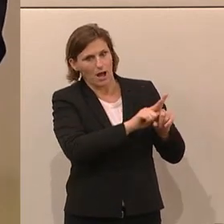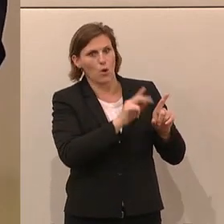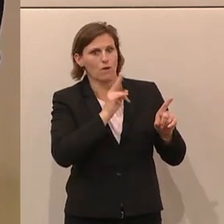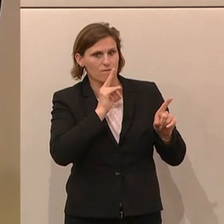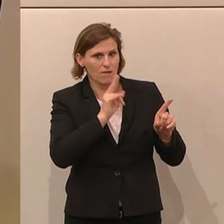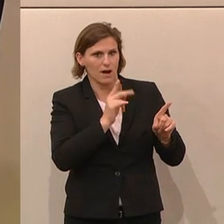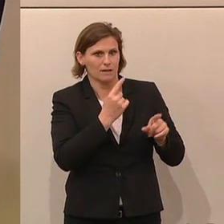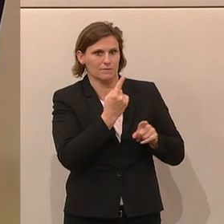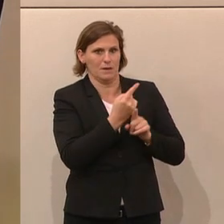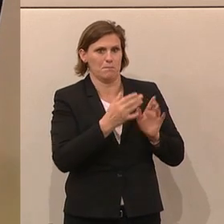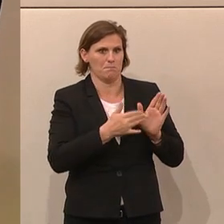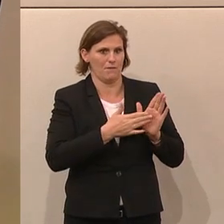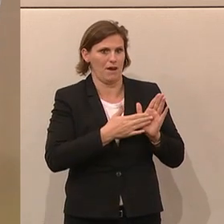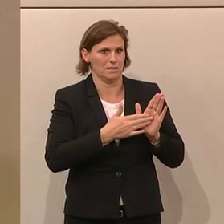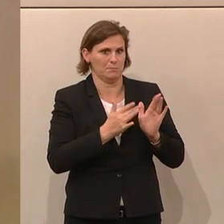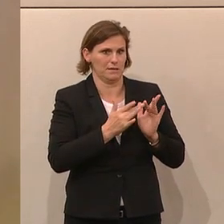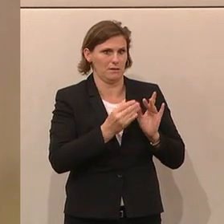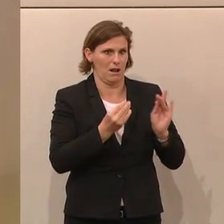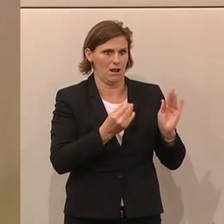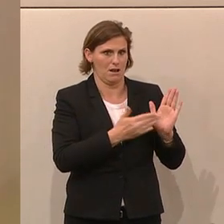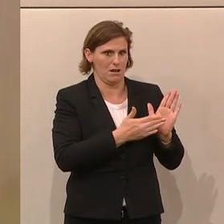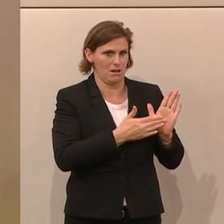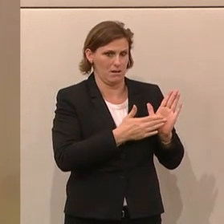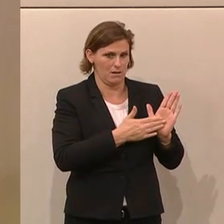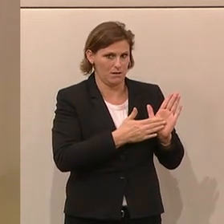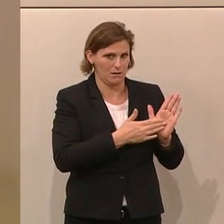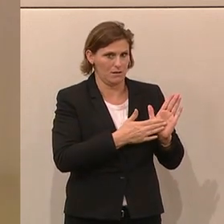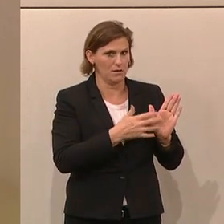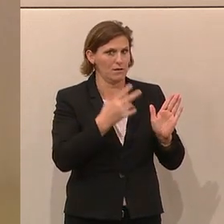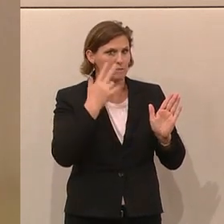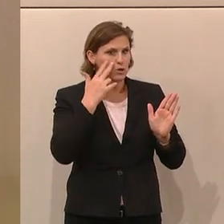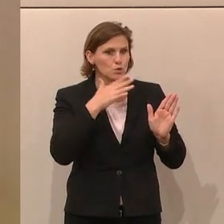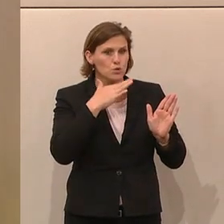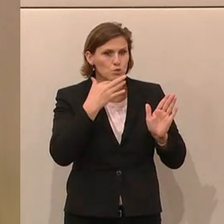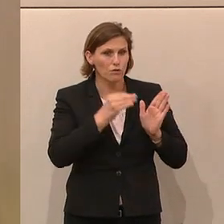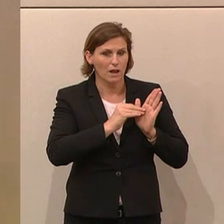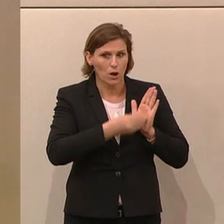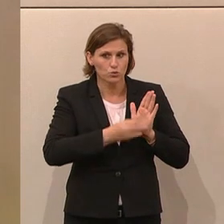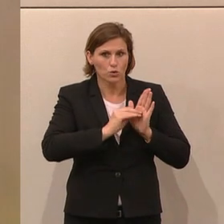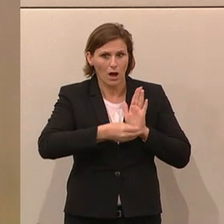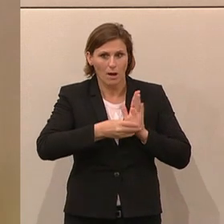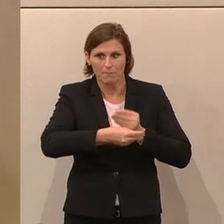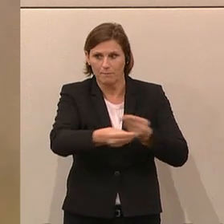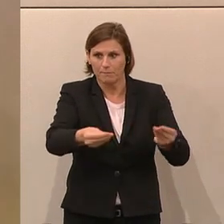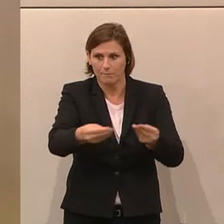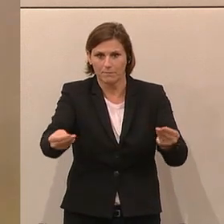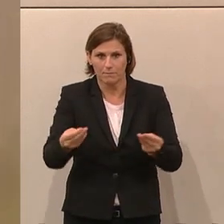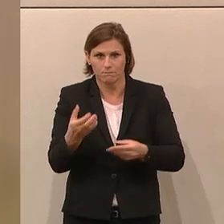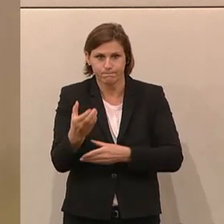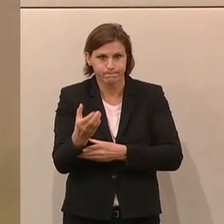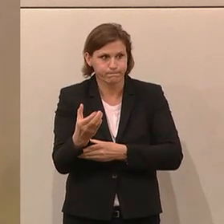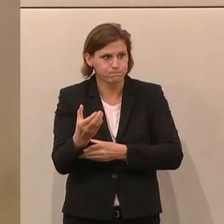tatsächlich ein klassisches Beweismittel ist. Wenn Sie so viele Autogrammkarten unter die Hand packen, wie Sie